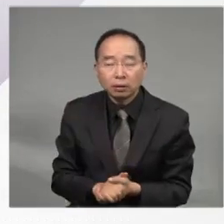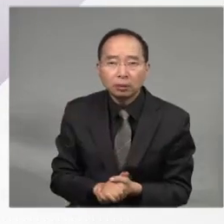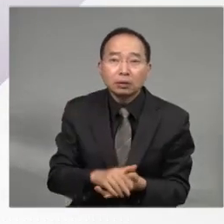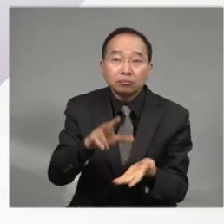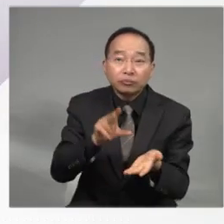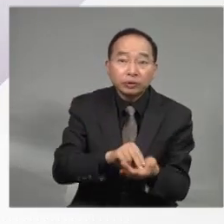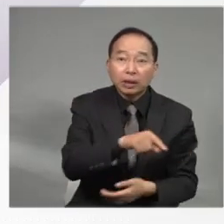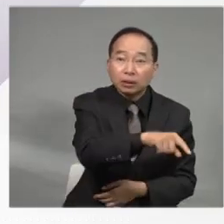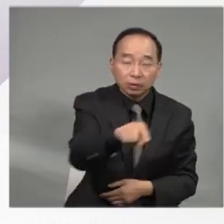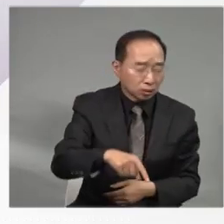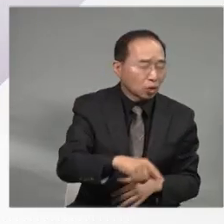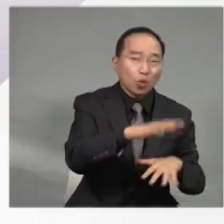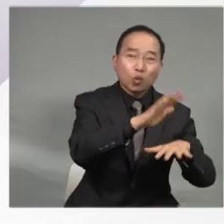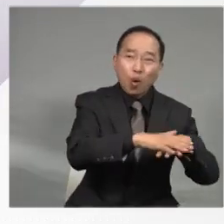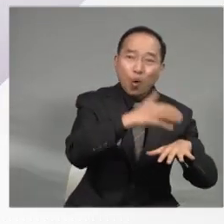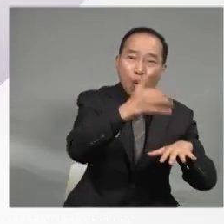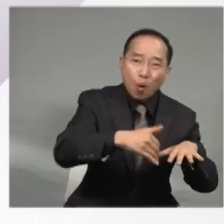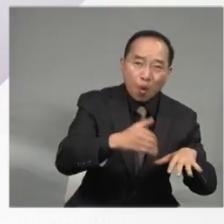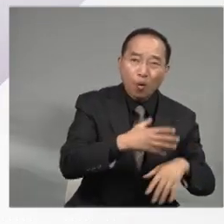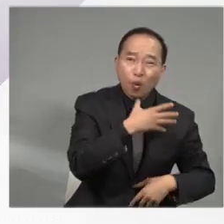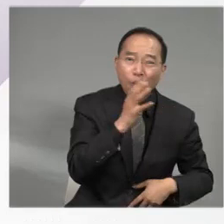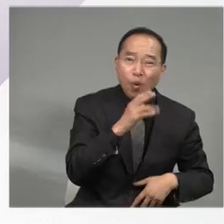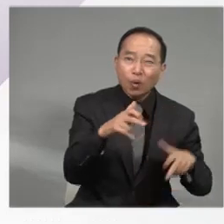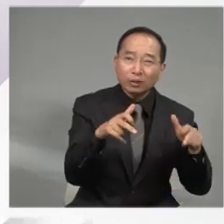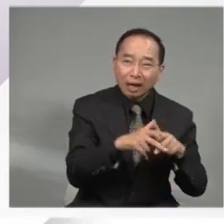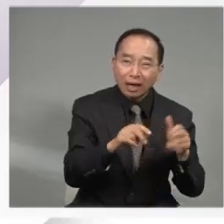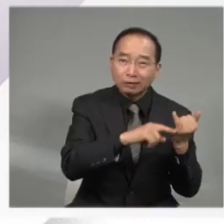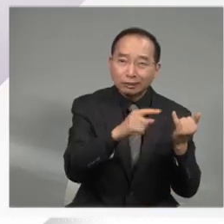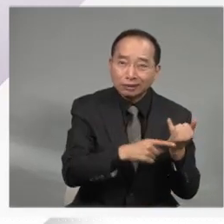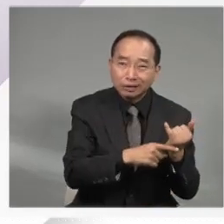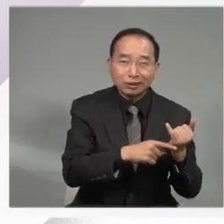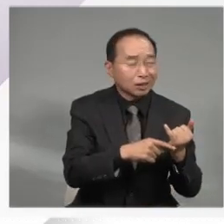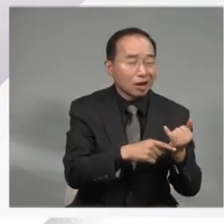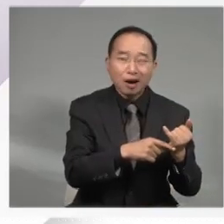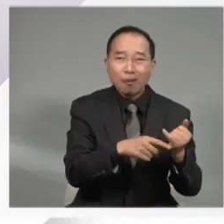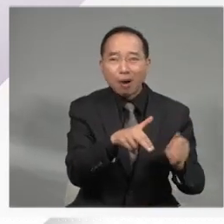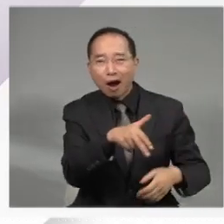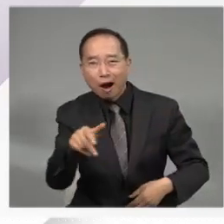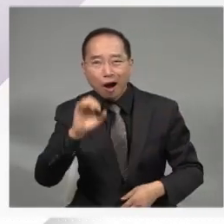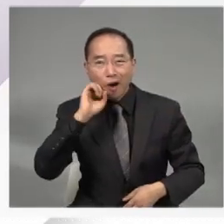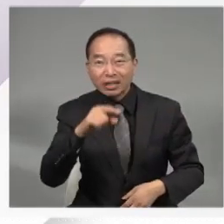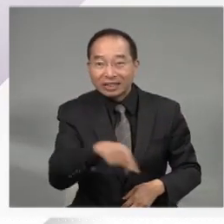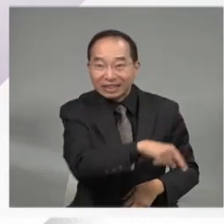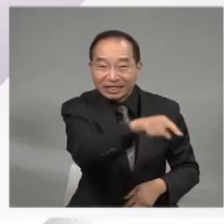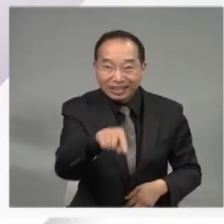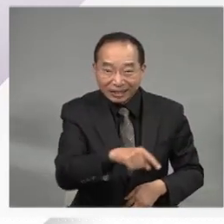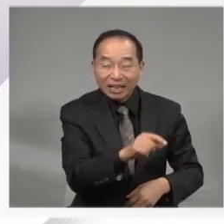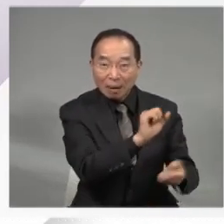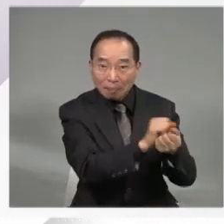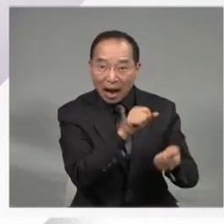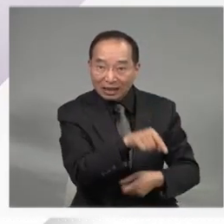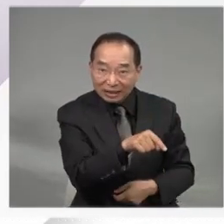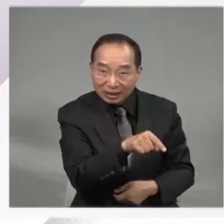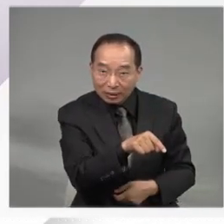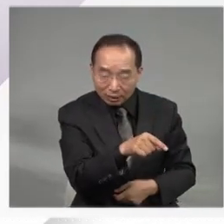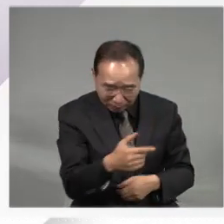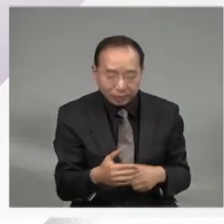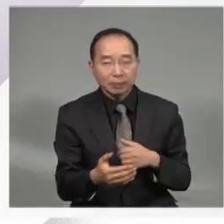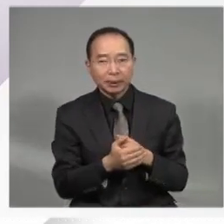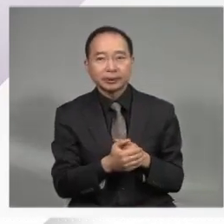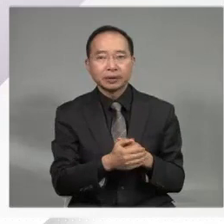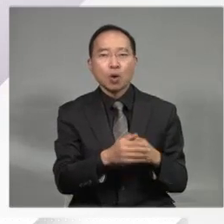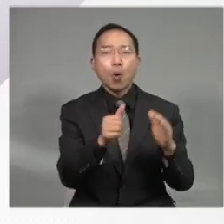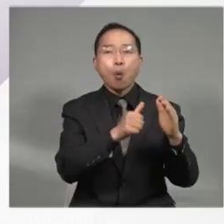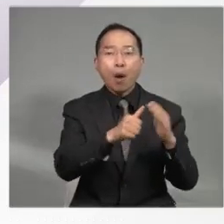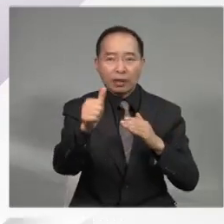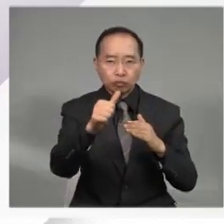지역에 거주 중이신 고령자, 장애인, 임산부 등 교통약자인 확진 격리자는요, 관할 보건소로부터 일시적 외출